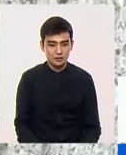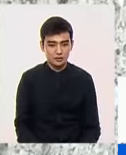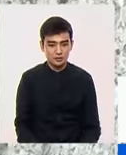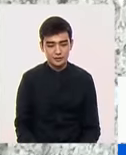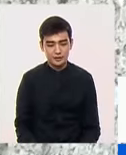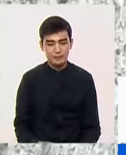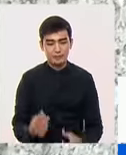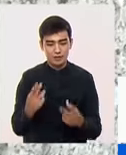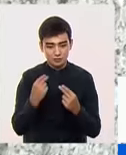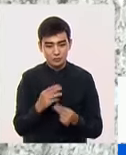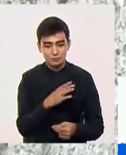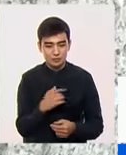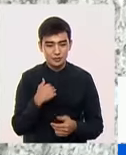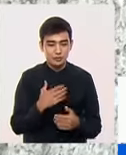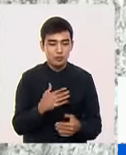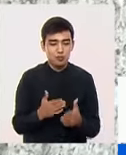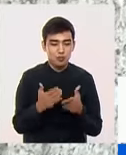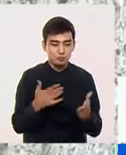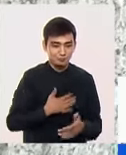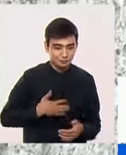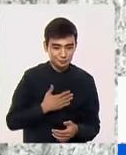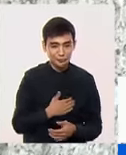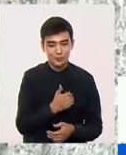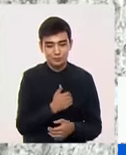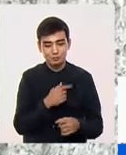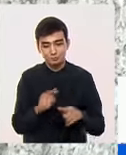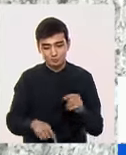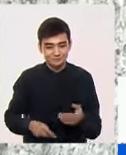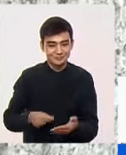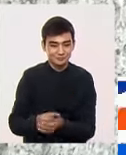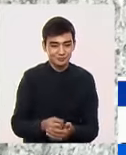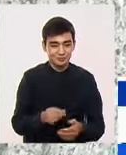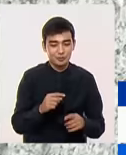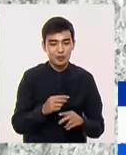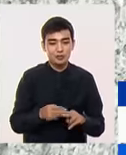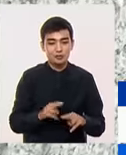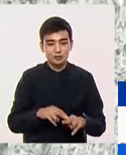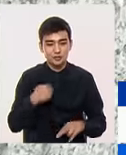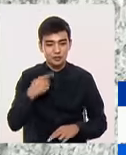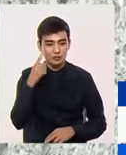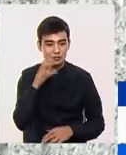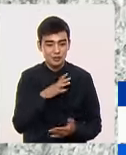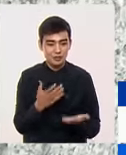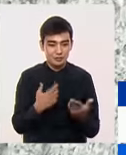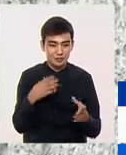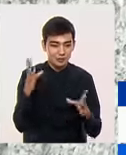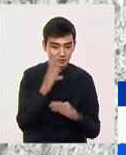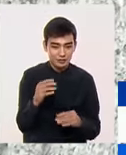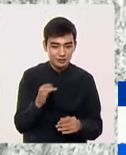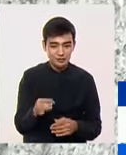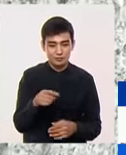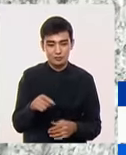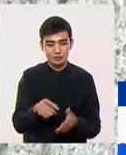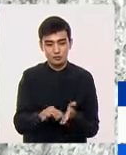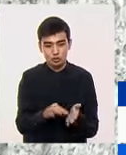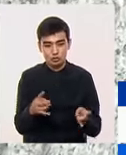навязчиво я даже больше переживала хотела быстрее оплатить потому что я думала а сейчас если я не успею не так как нужен был товар